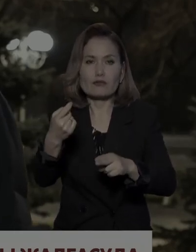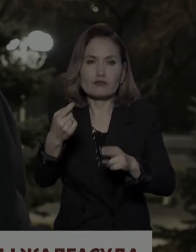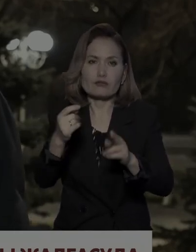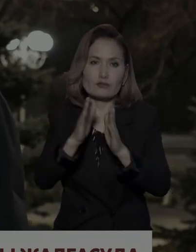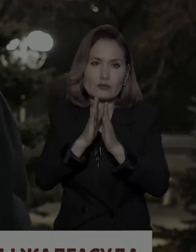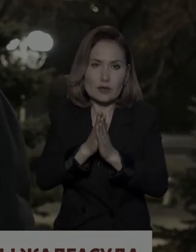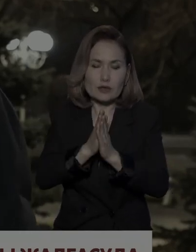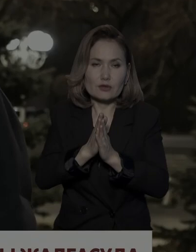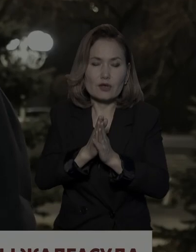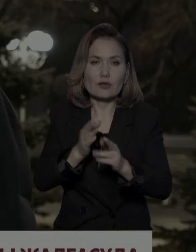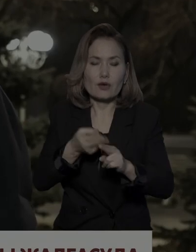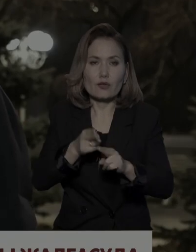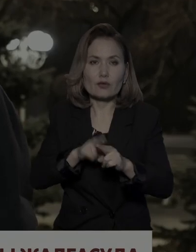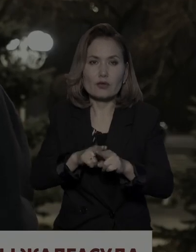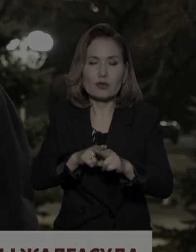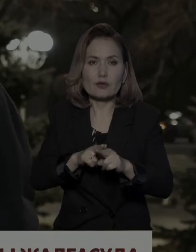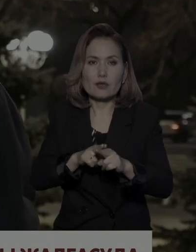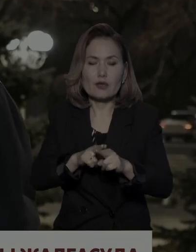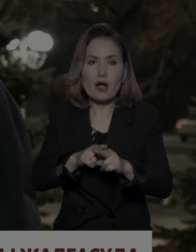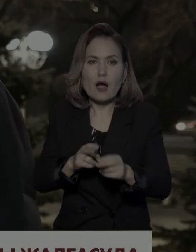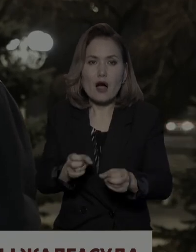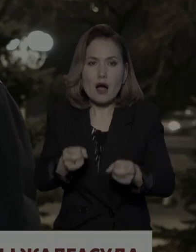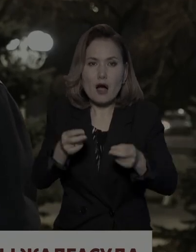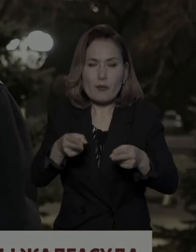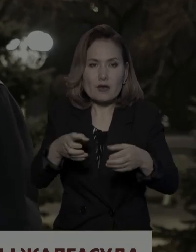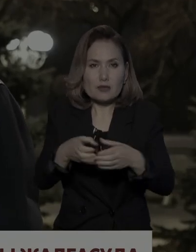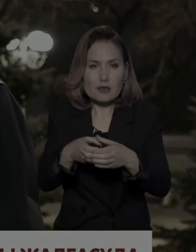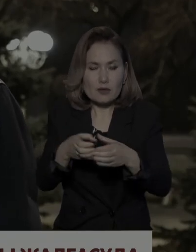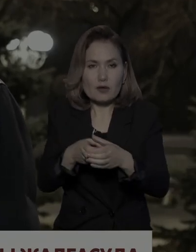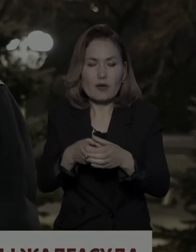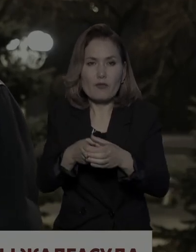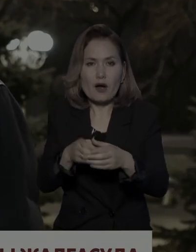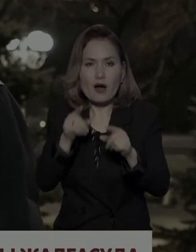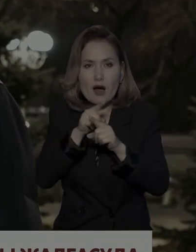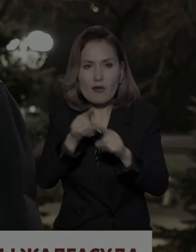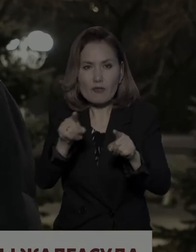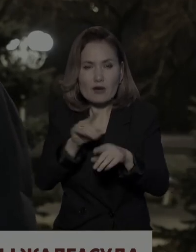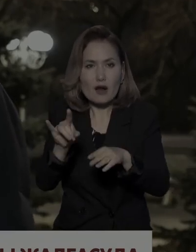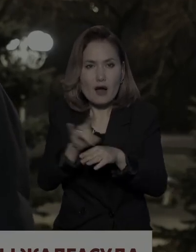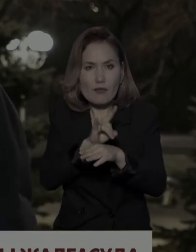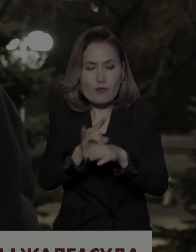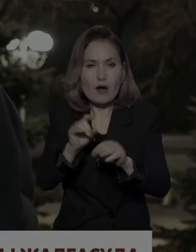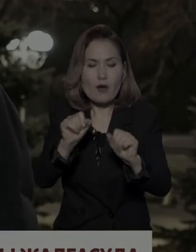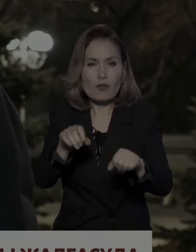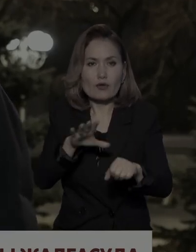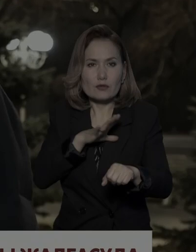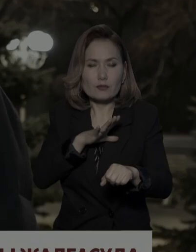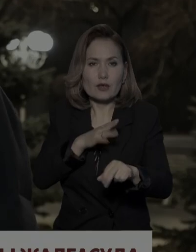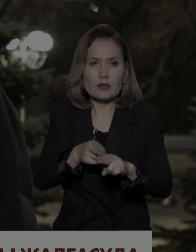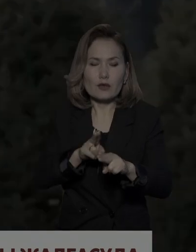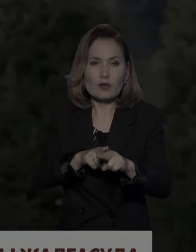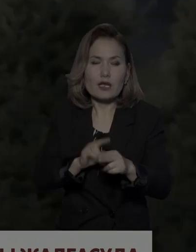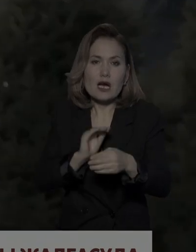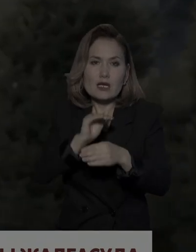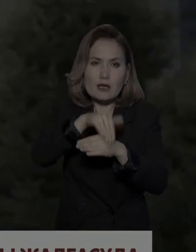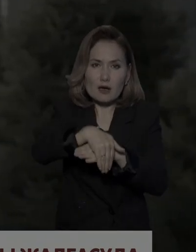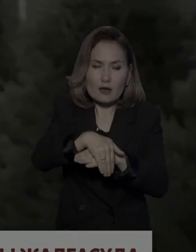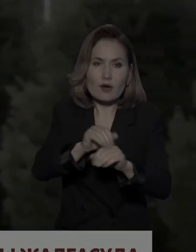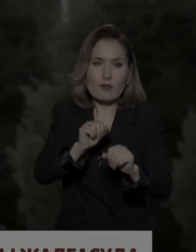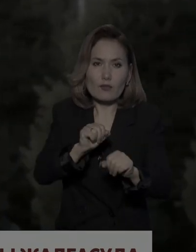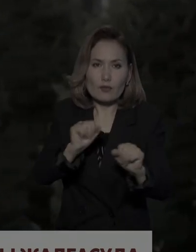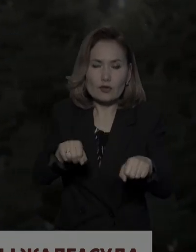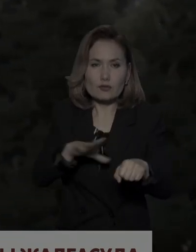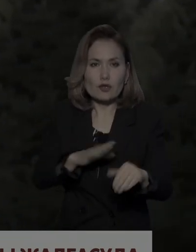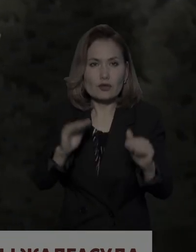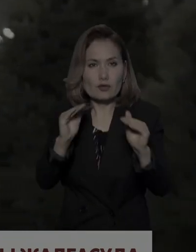сұраймыз. Кейбір енді ұйымдастырушылар, арандатушылар қазіргі таңда бір үйлерде тұруы мүмкін. Биліктің